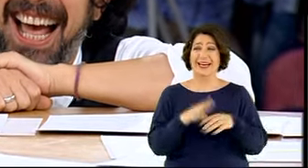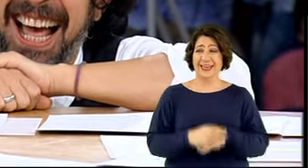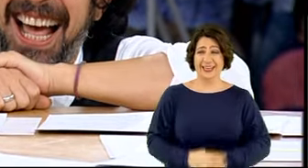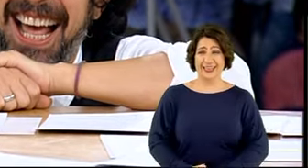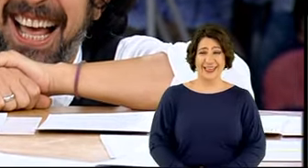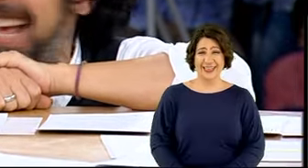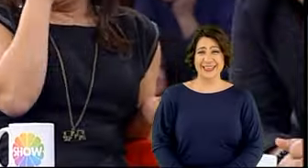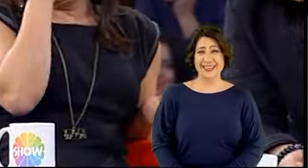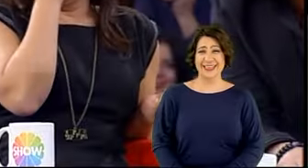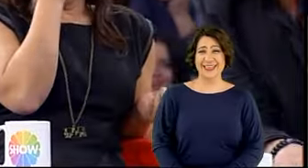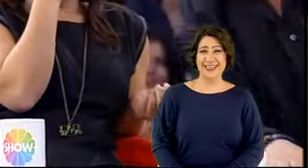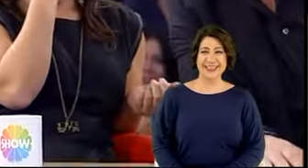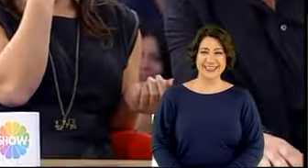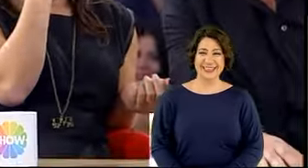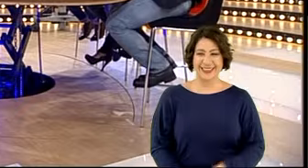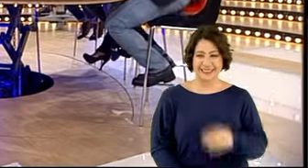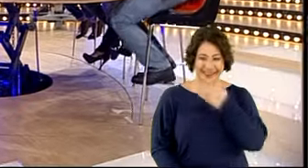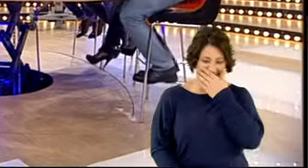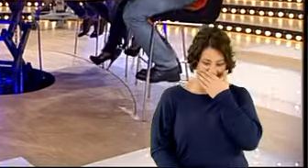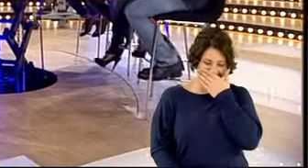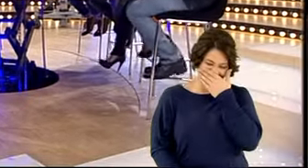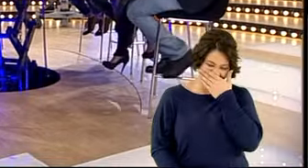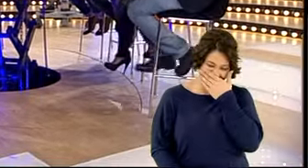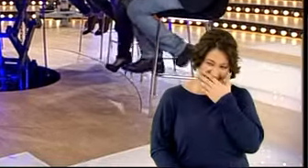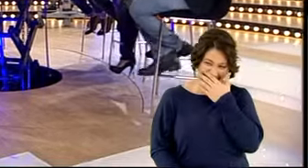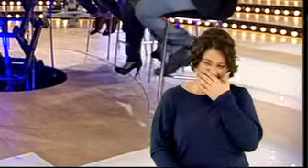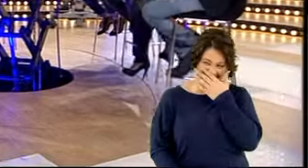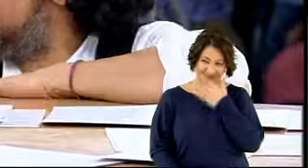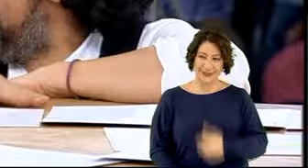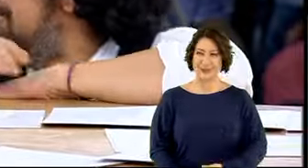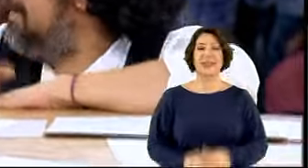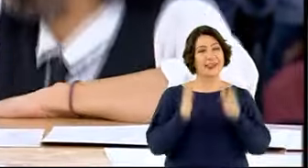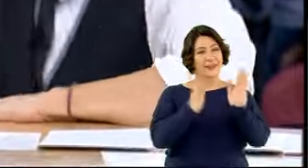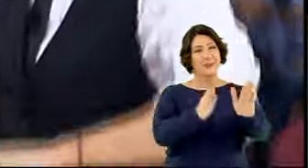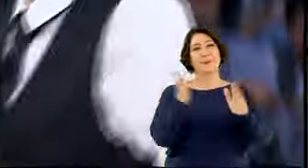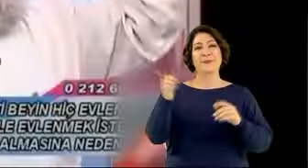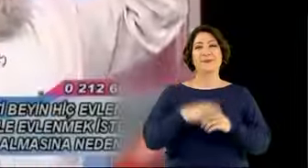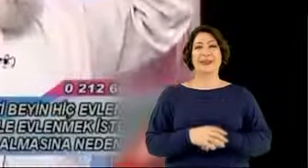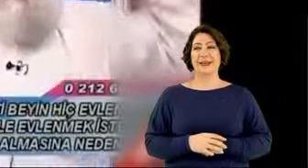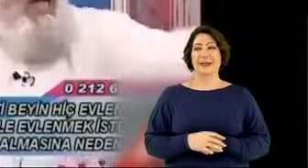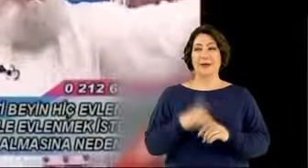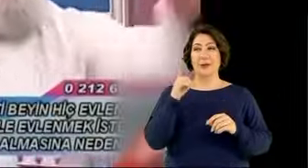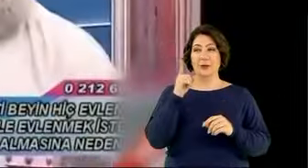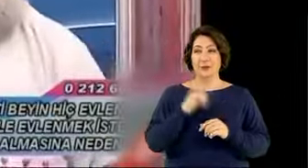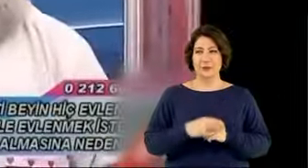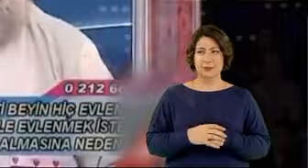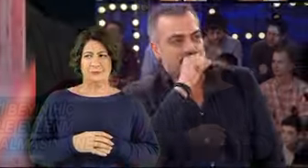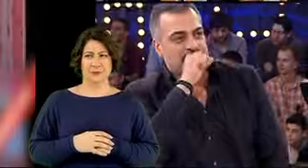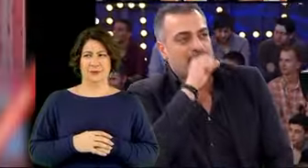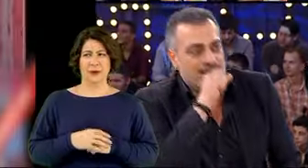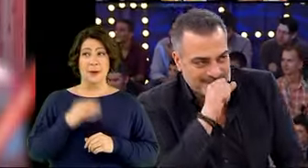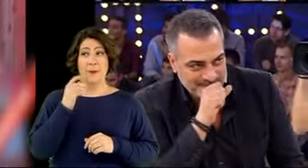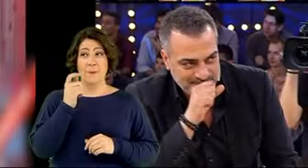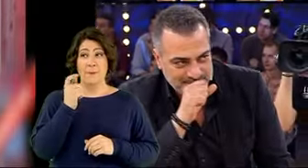Devam. Devam. Buhar kıver. Vatana kadar değil.